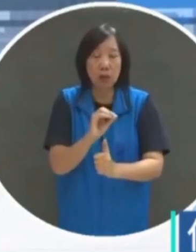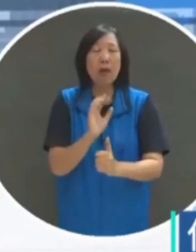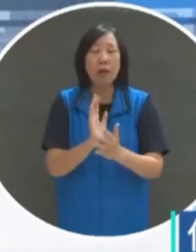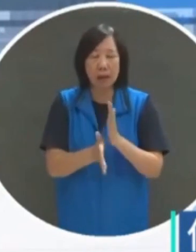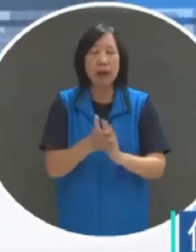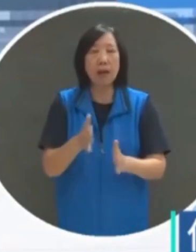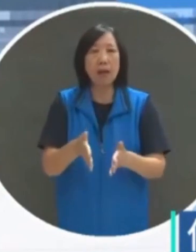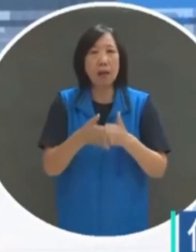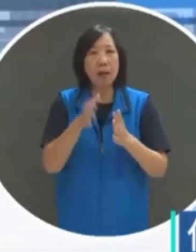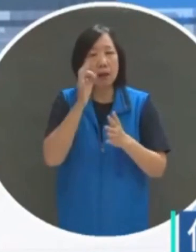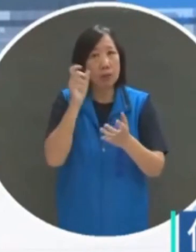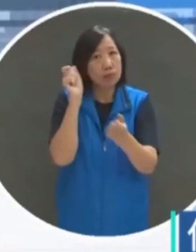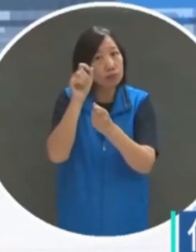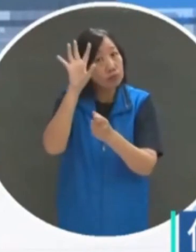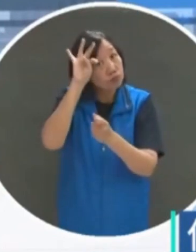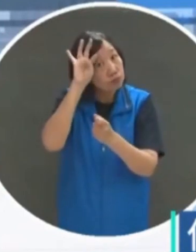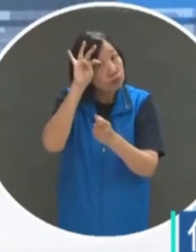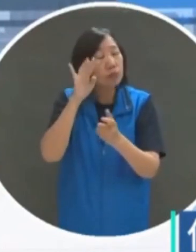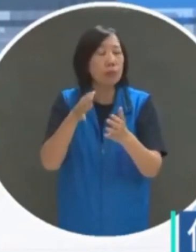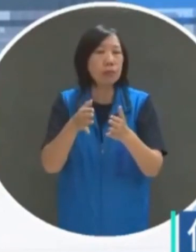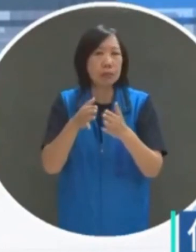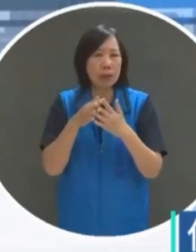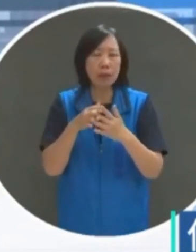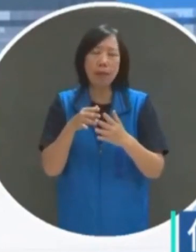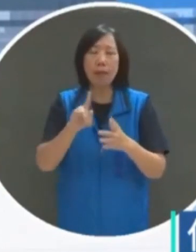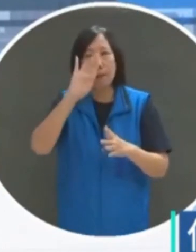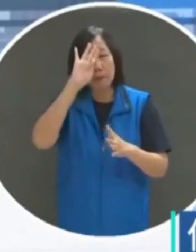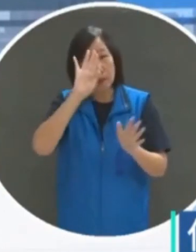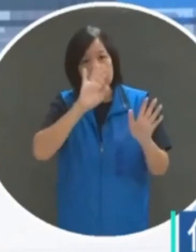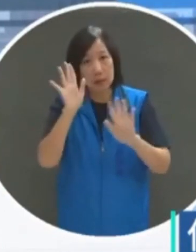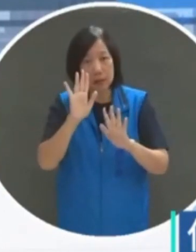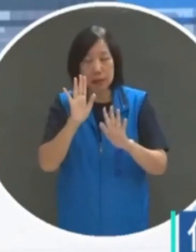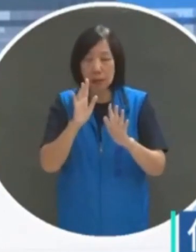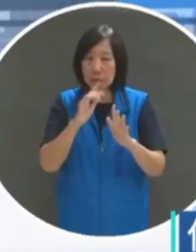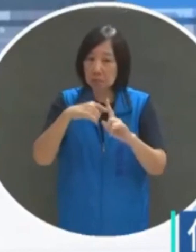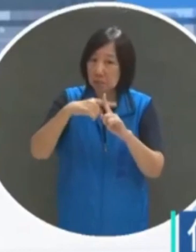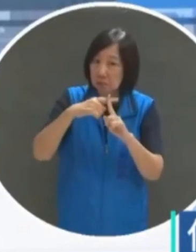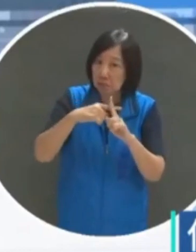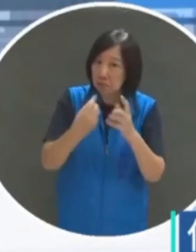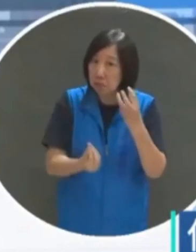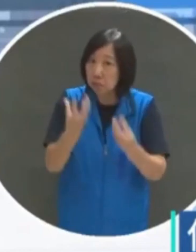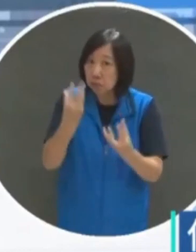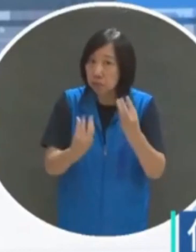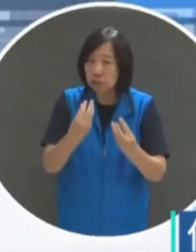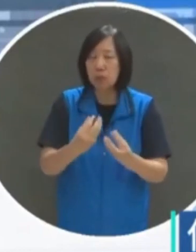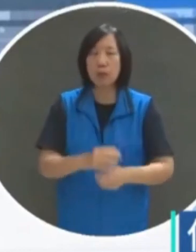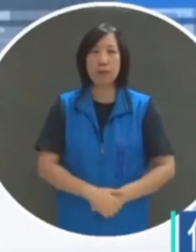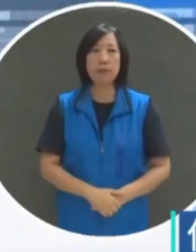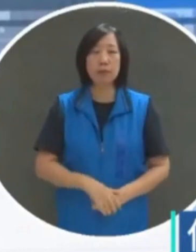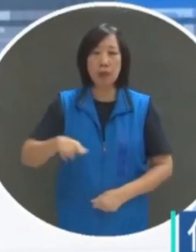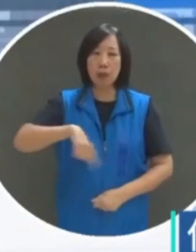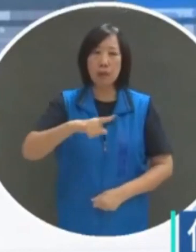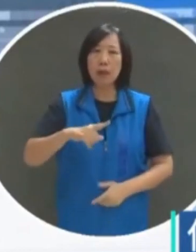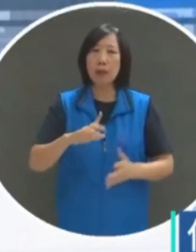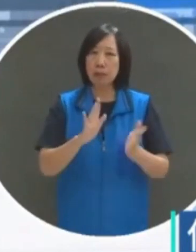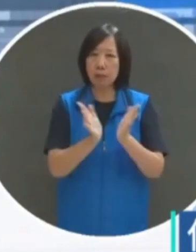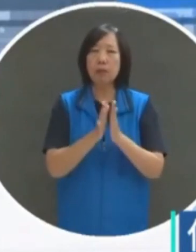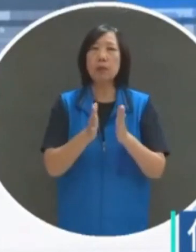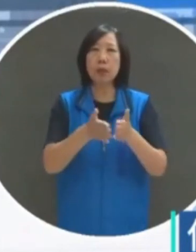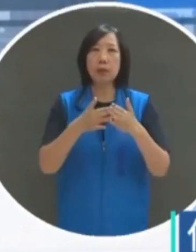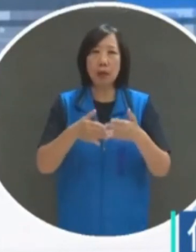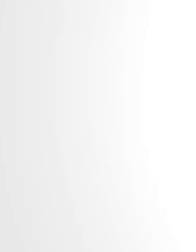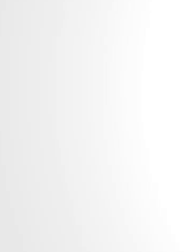速，到昨天到了144，今天到了106，疫情还是非常的严峻，到